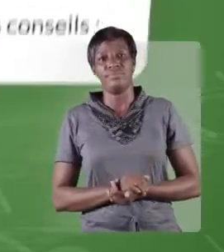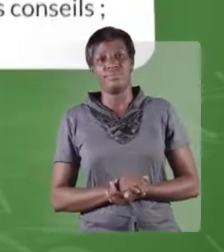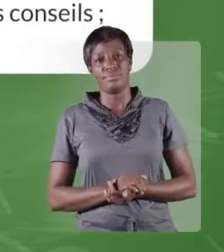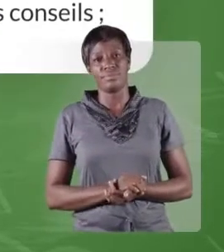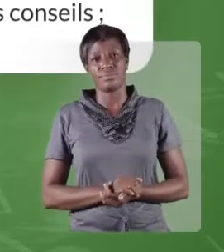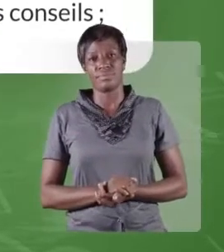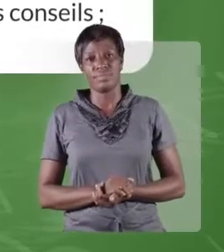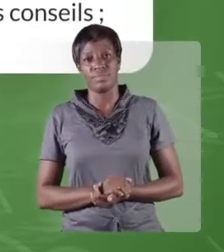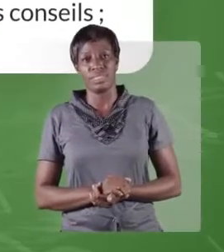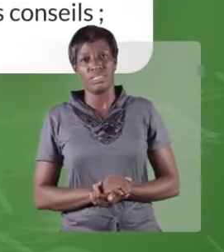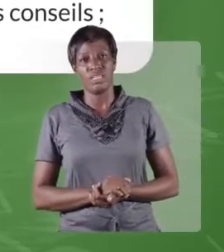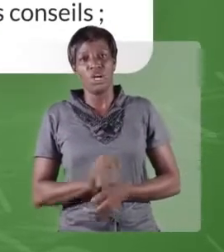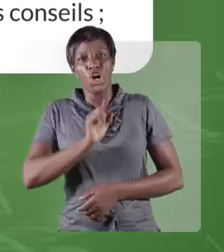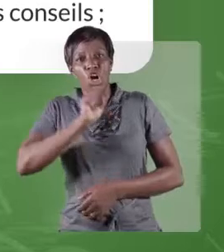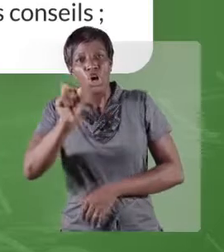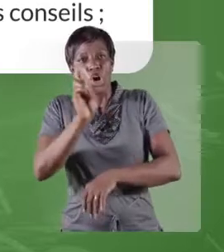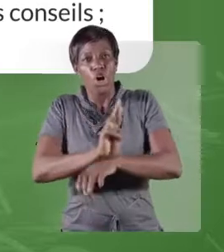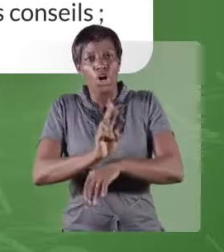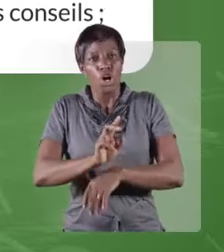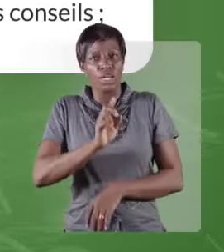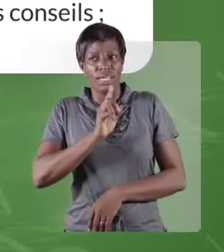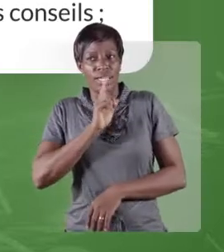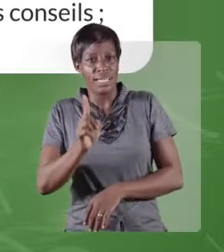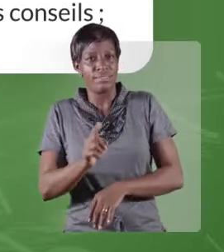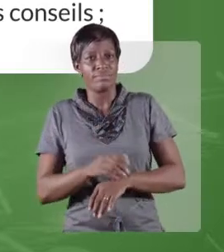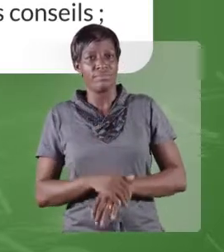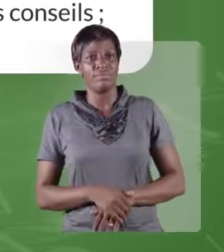est l'admission des nouveaux membres,